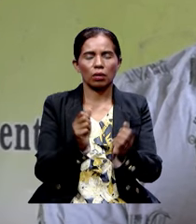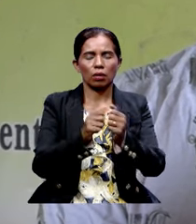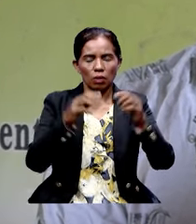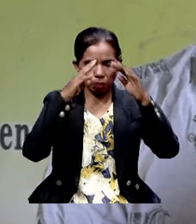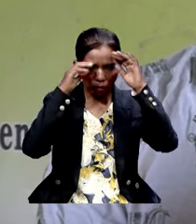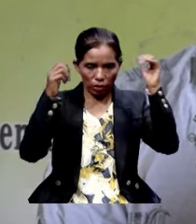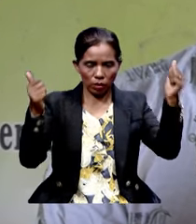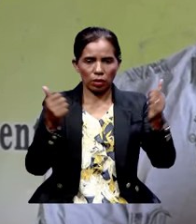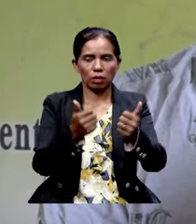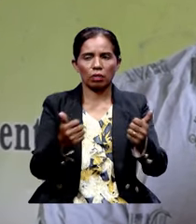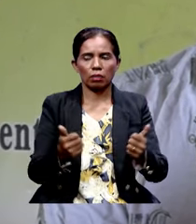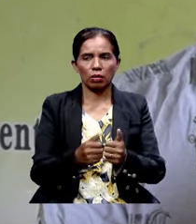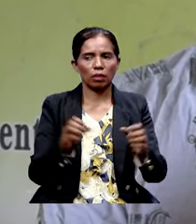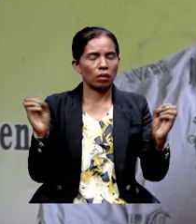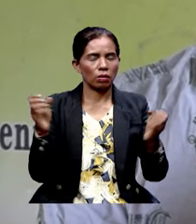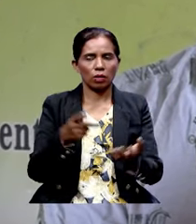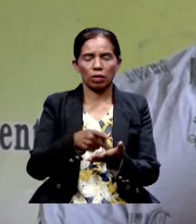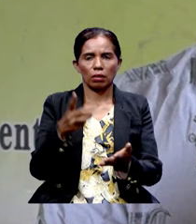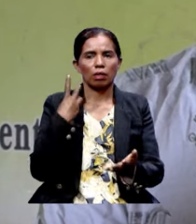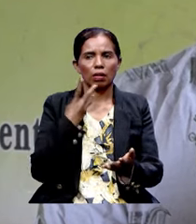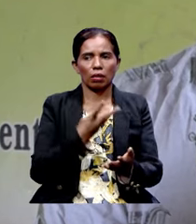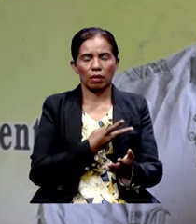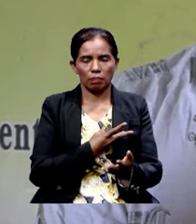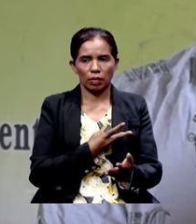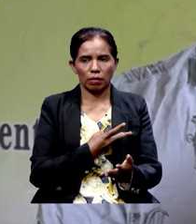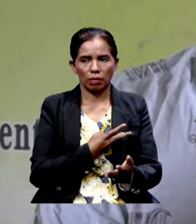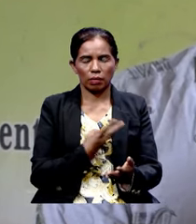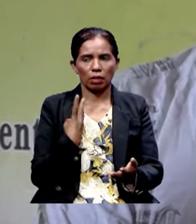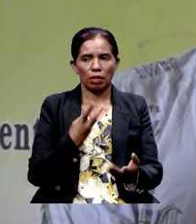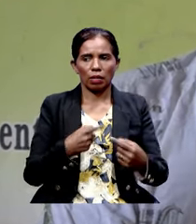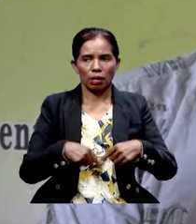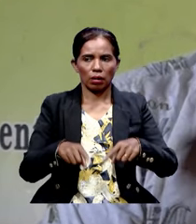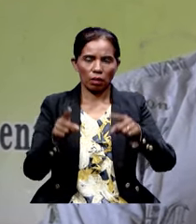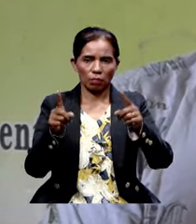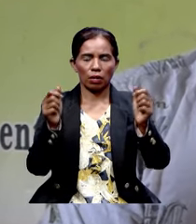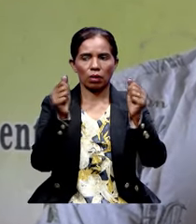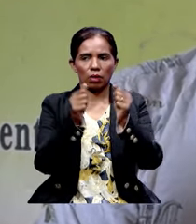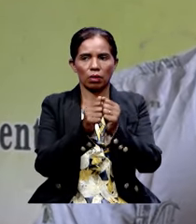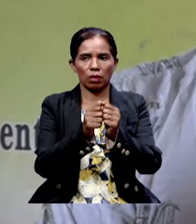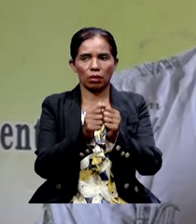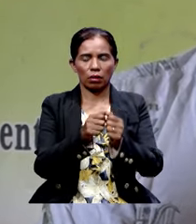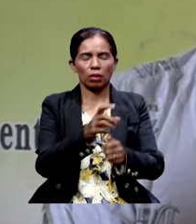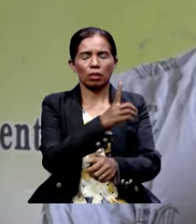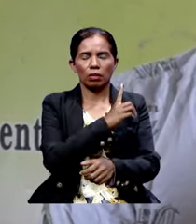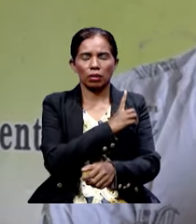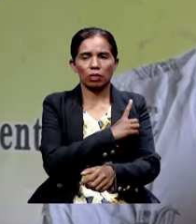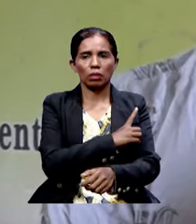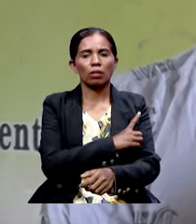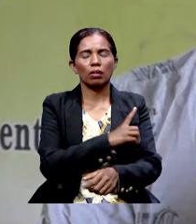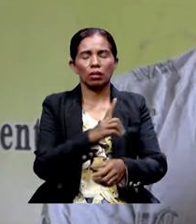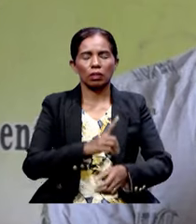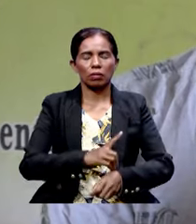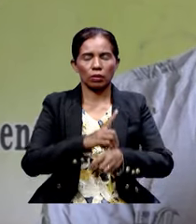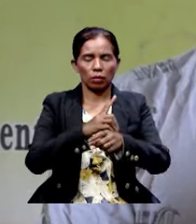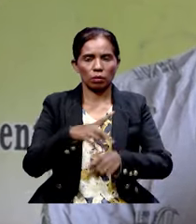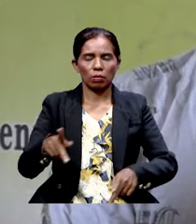autunidade niala koi selo ami baho defensor publiku oi kusin mas la